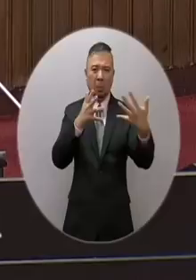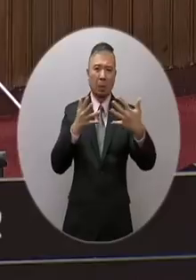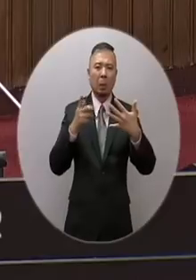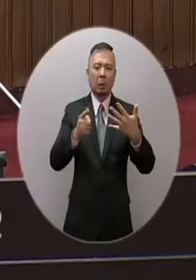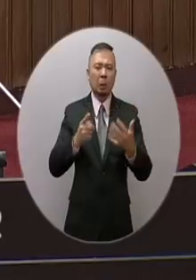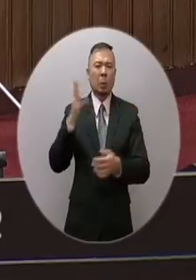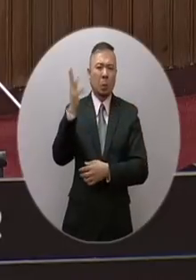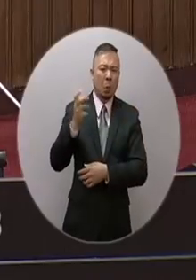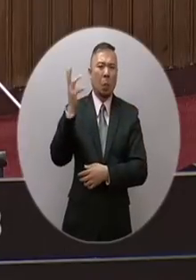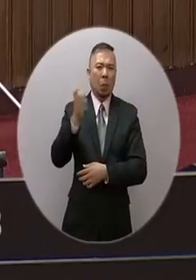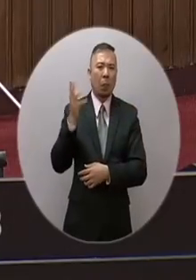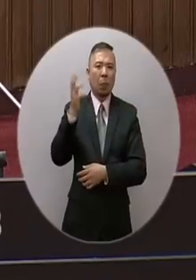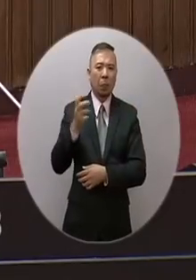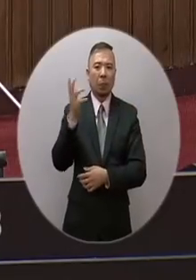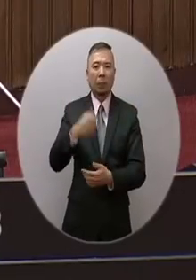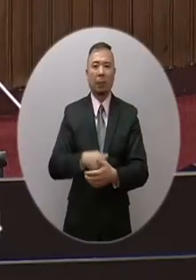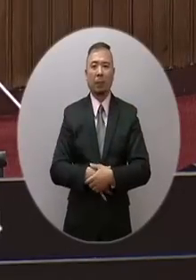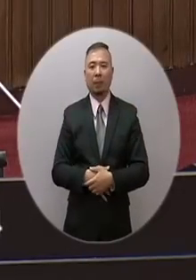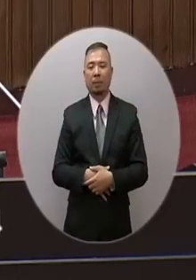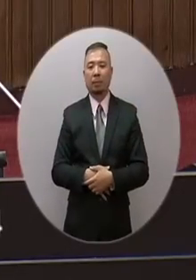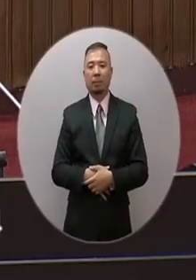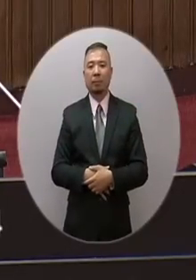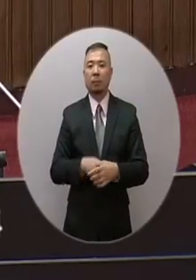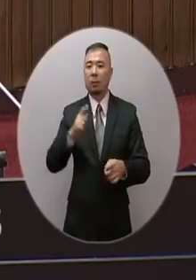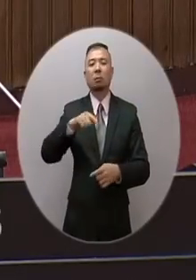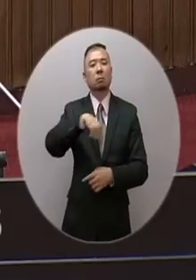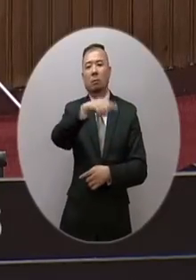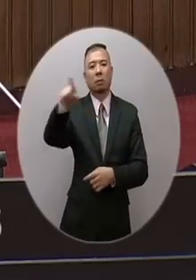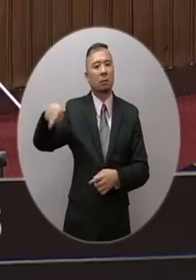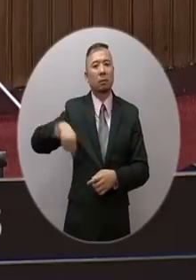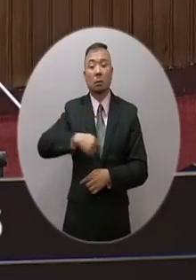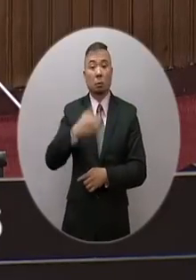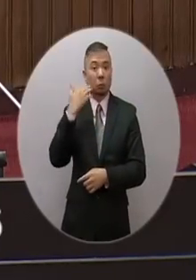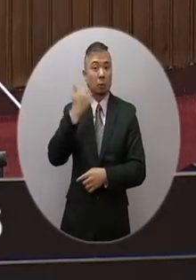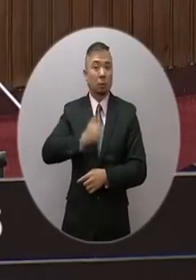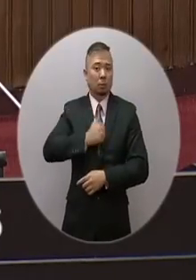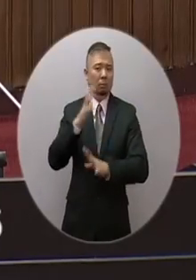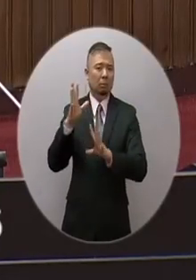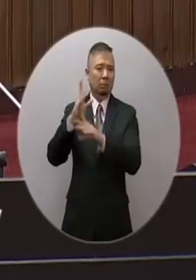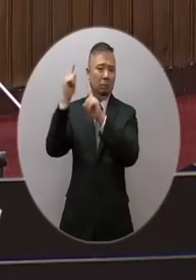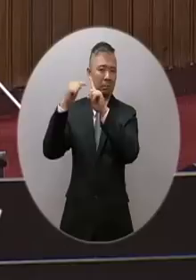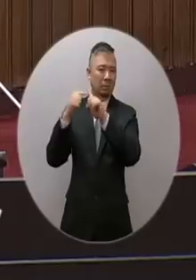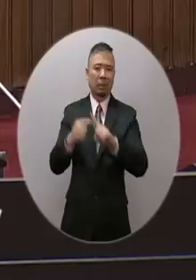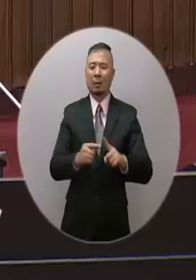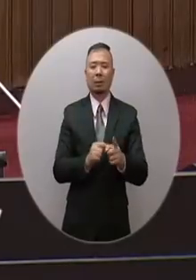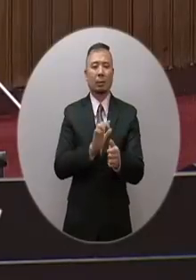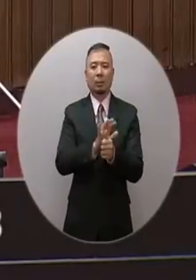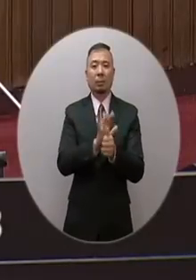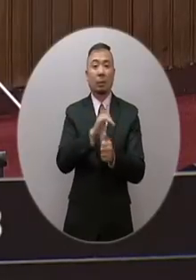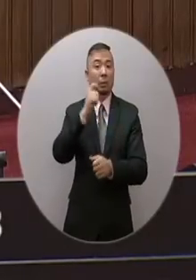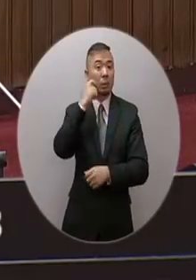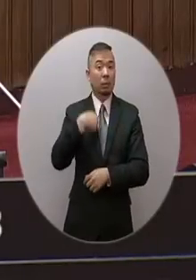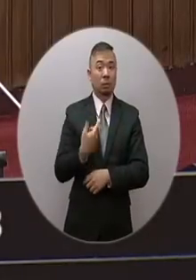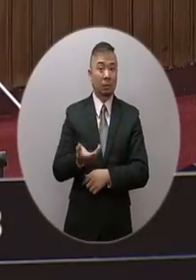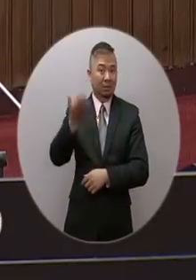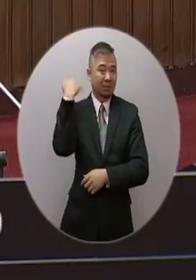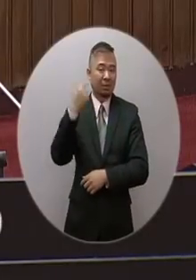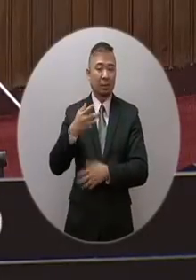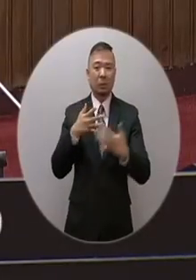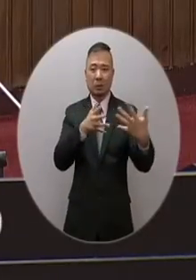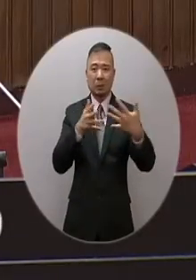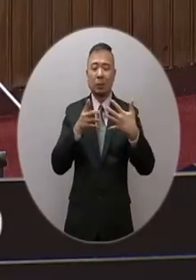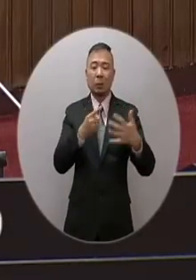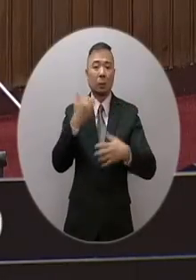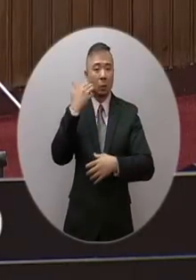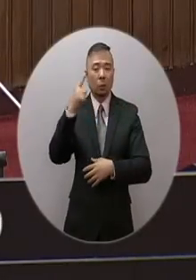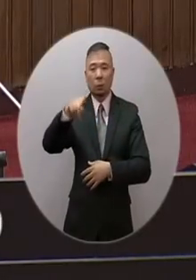不终止，大罗神仙下凡也救不了台湾。上次质询更呼吁，朝野不和